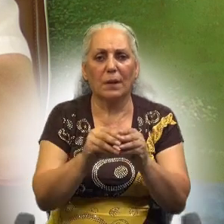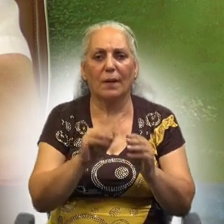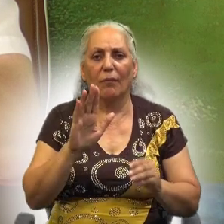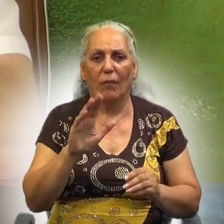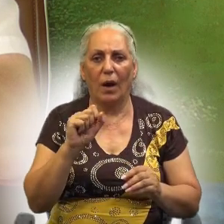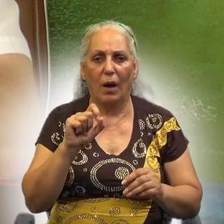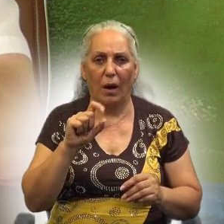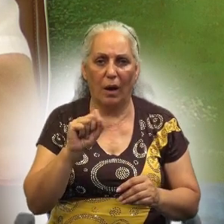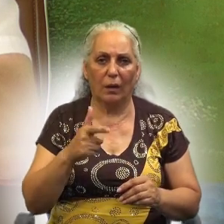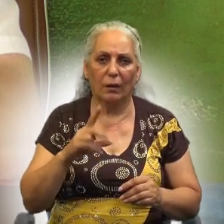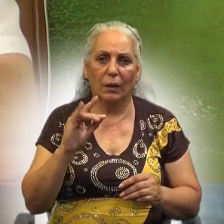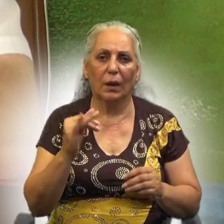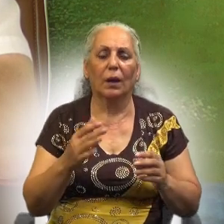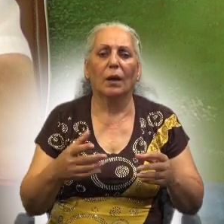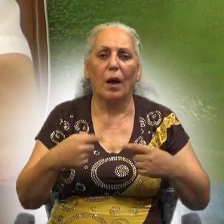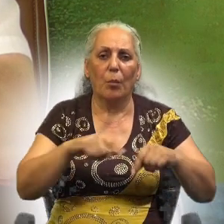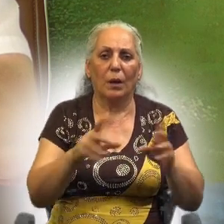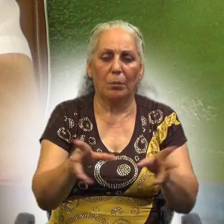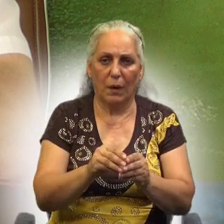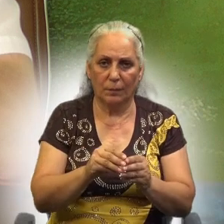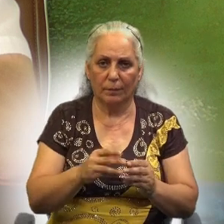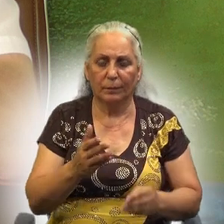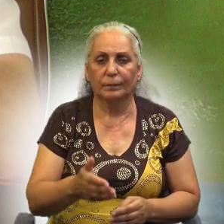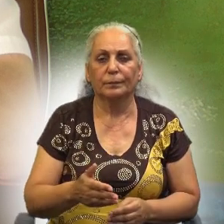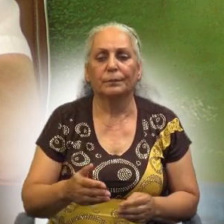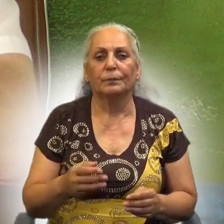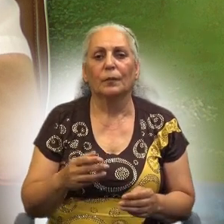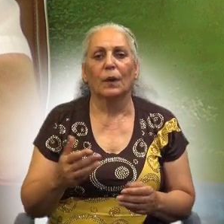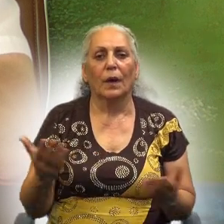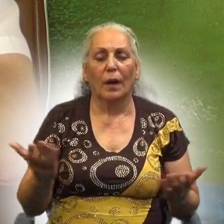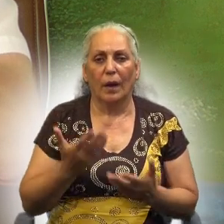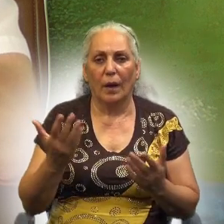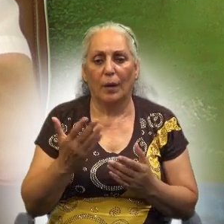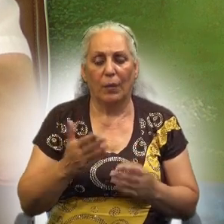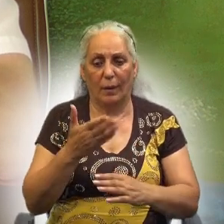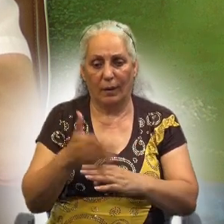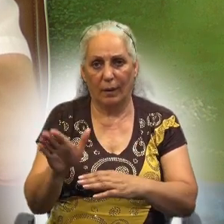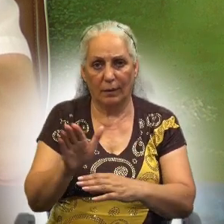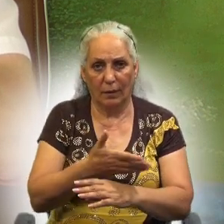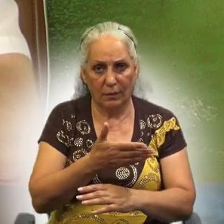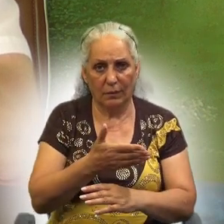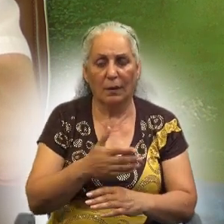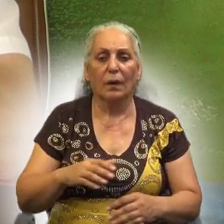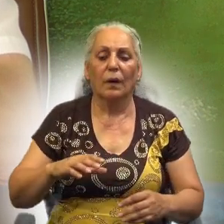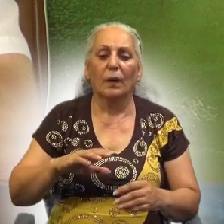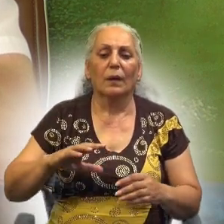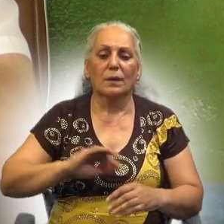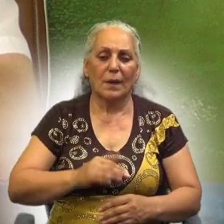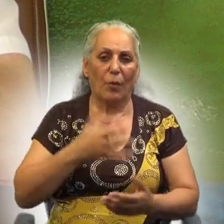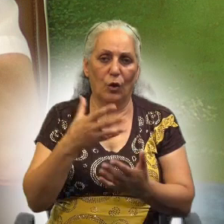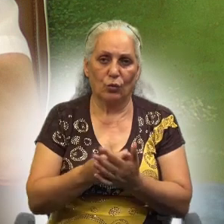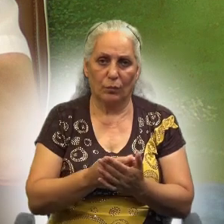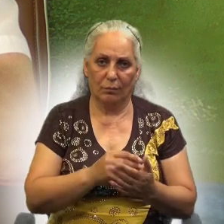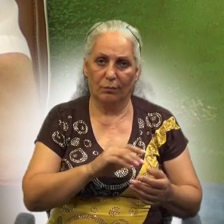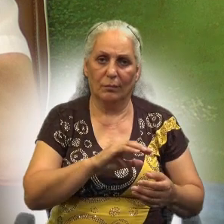հետ, և երբ որ եկավ համայնքները առանձնացան իրարից և սեփականաշնորհում